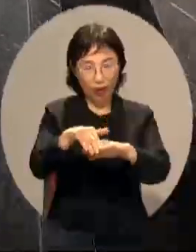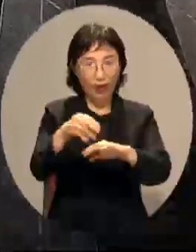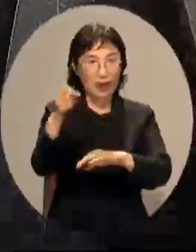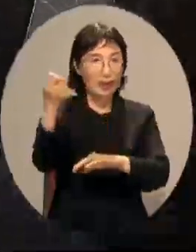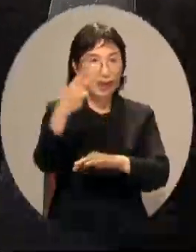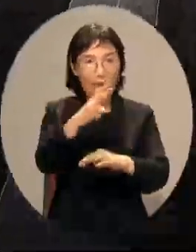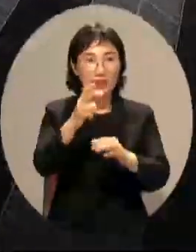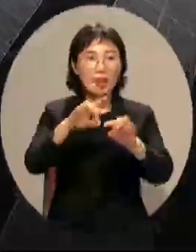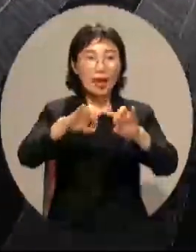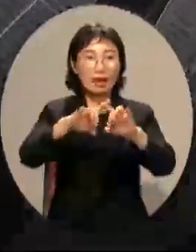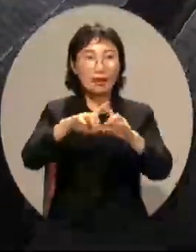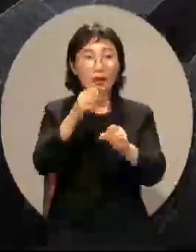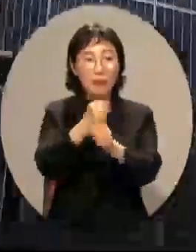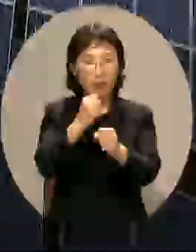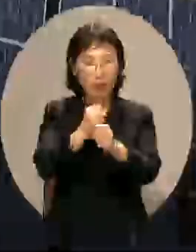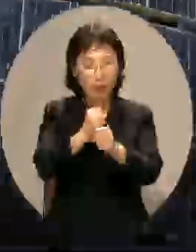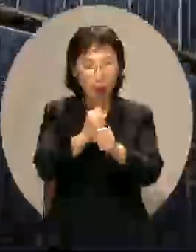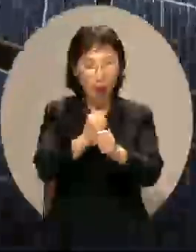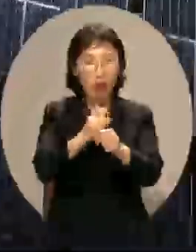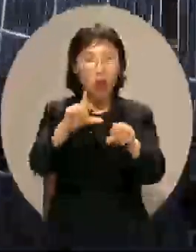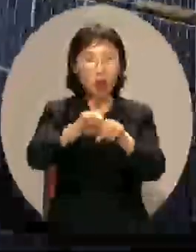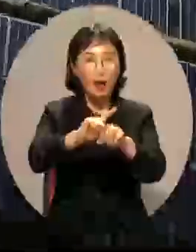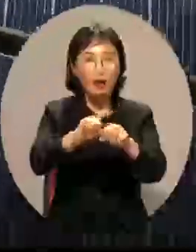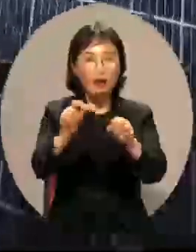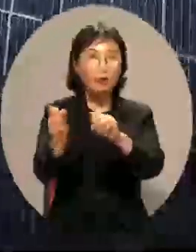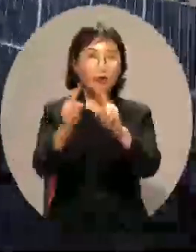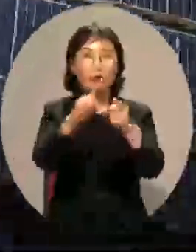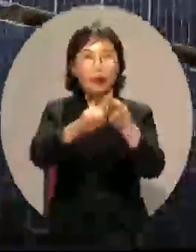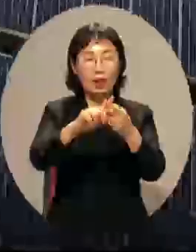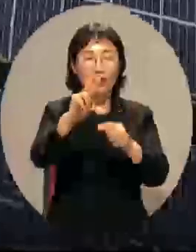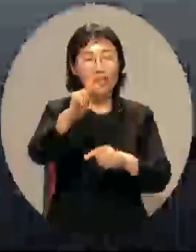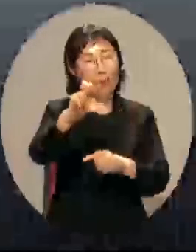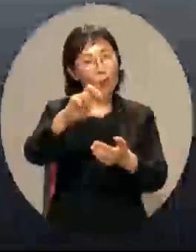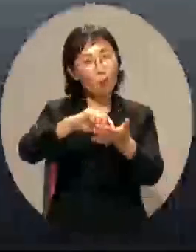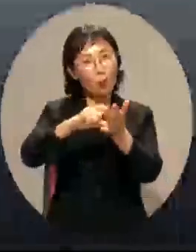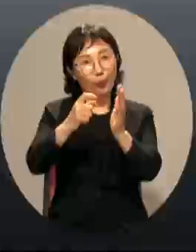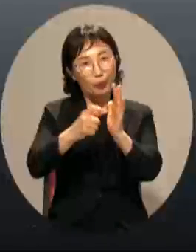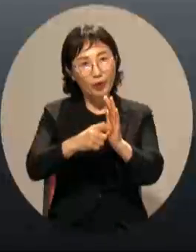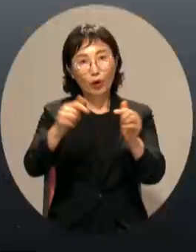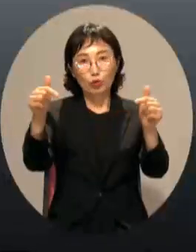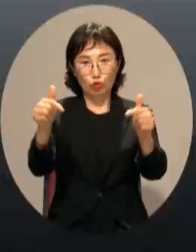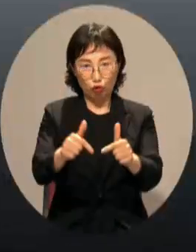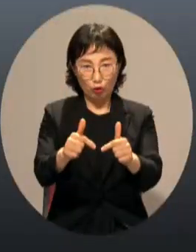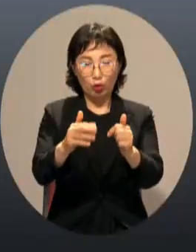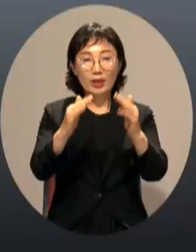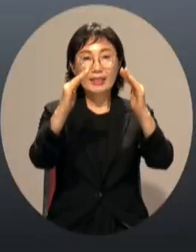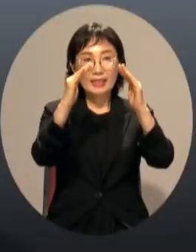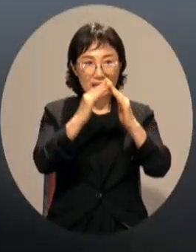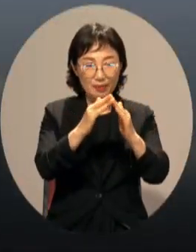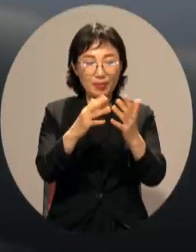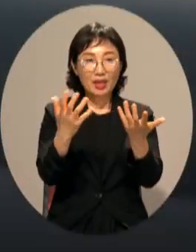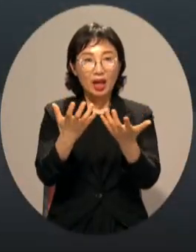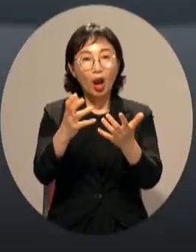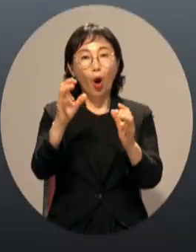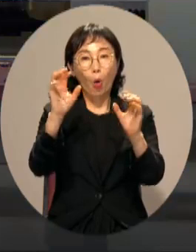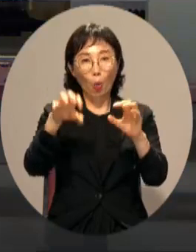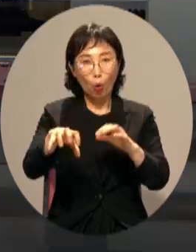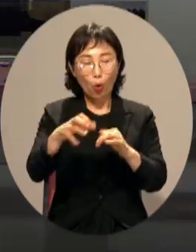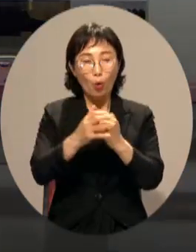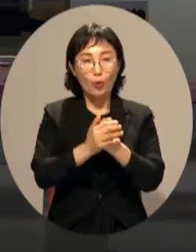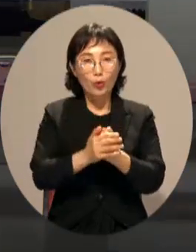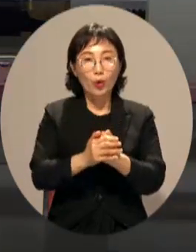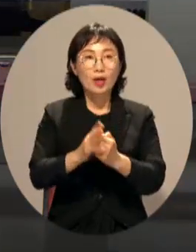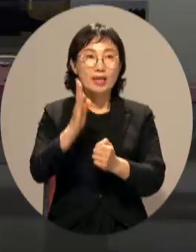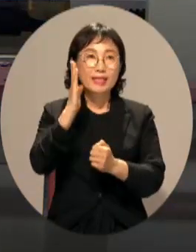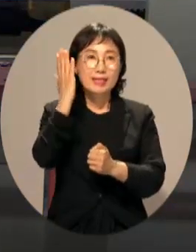확대해 온실가스 배출량을 25% 이상 줄이고 주거나 업무시설도 디지털, 친환경